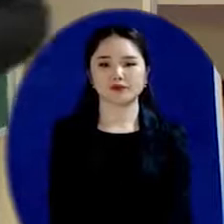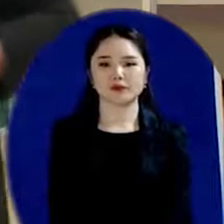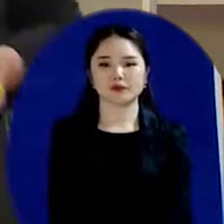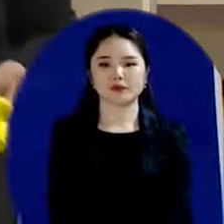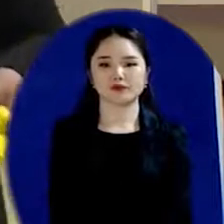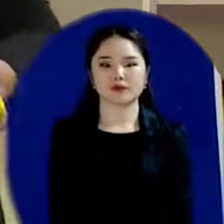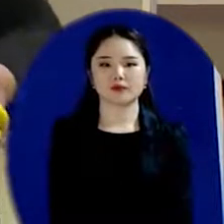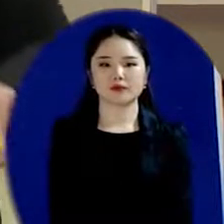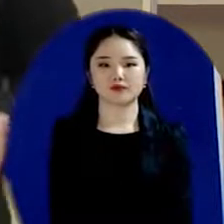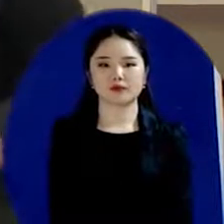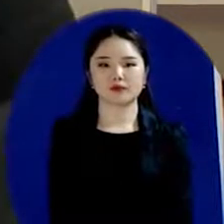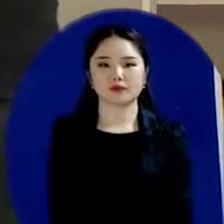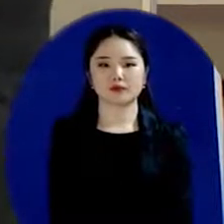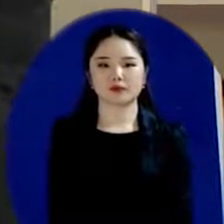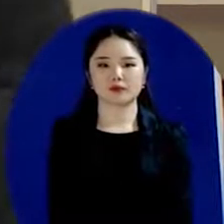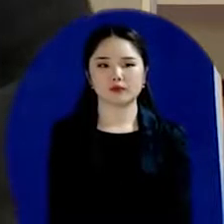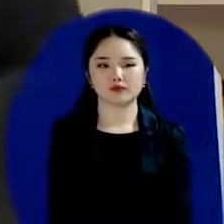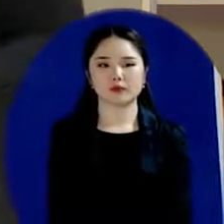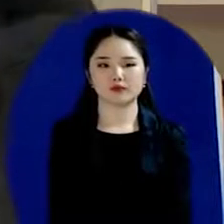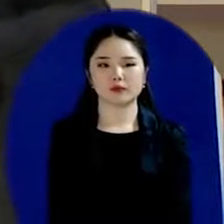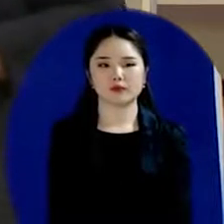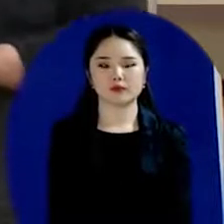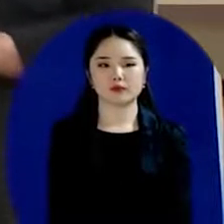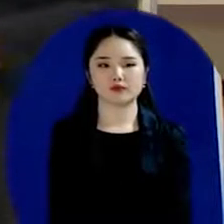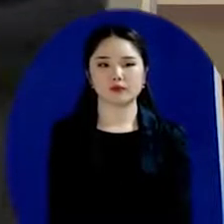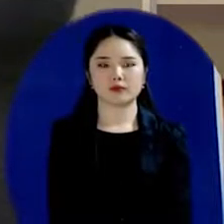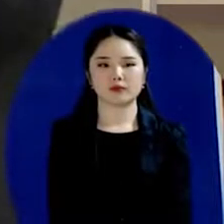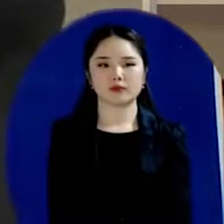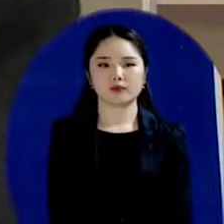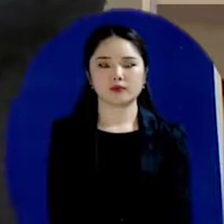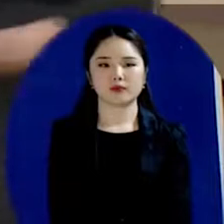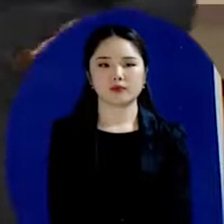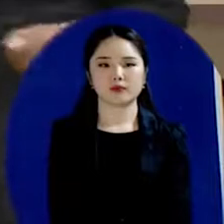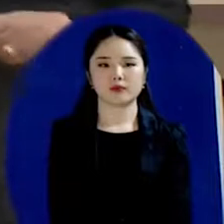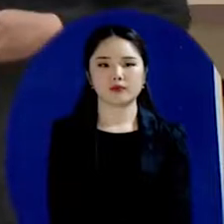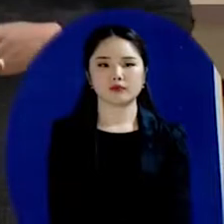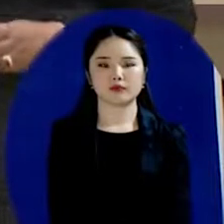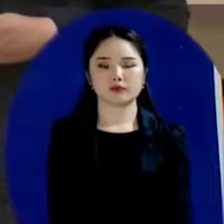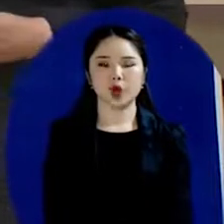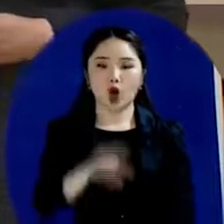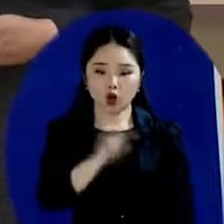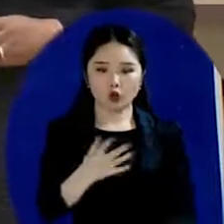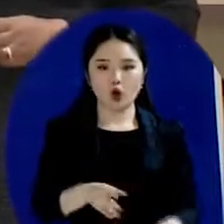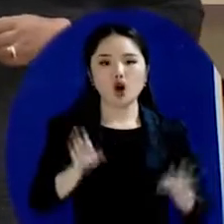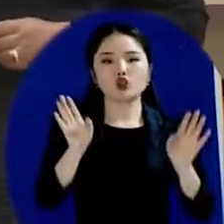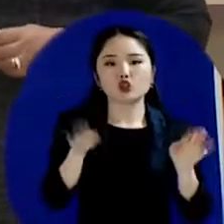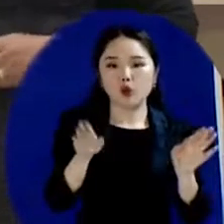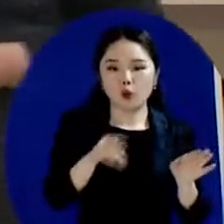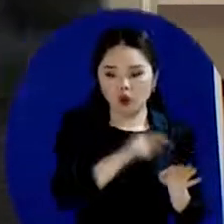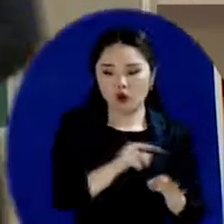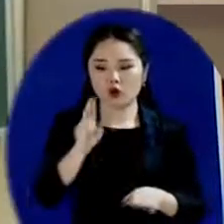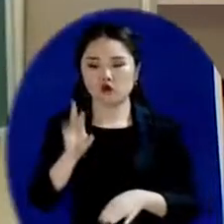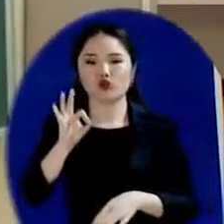За. Одоо яах вэ? За, одоо тэгвэл шуву